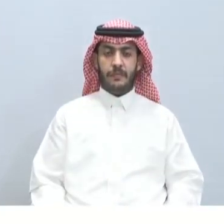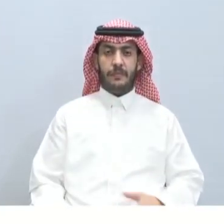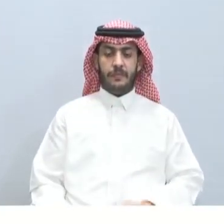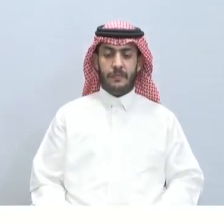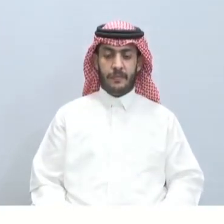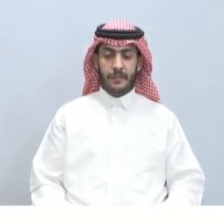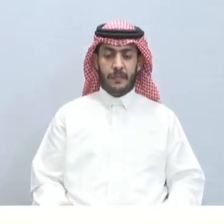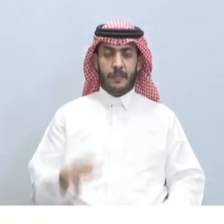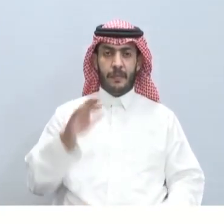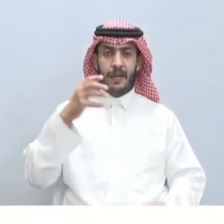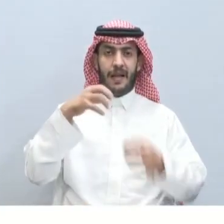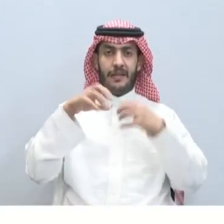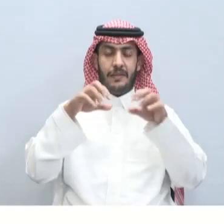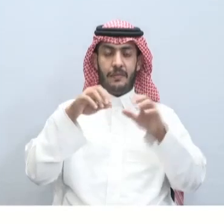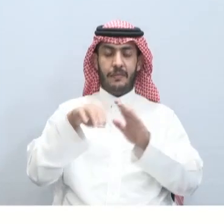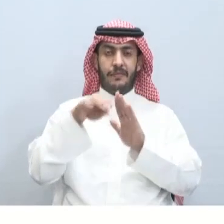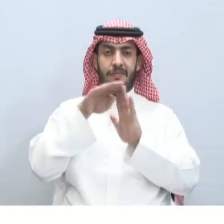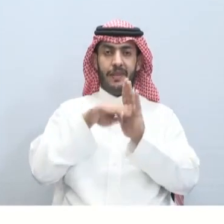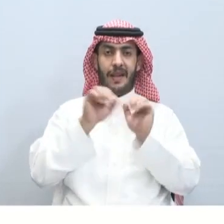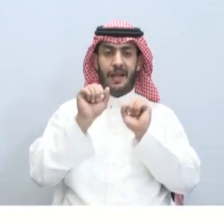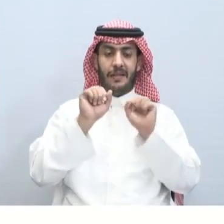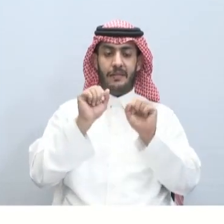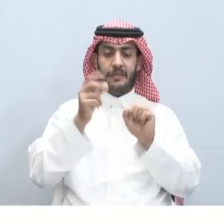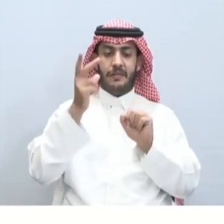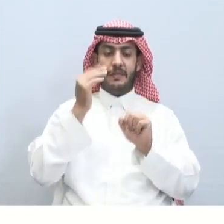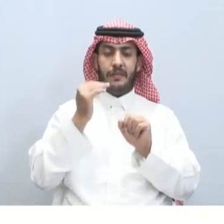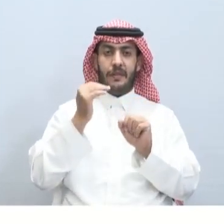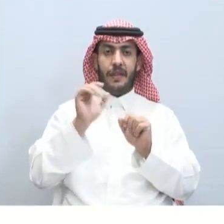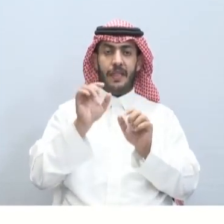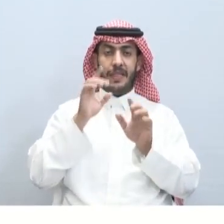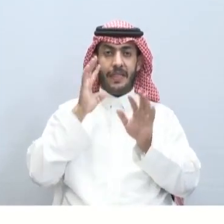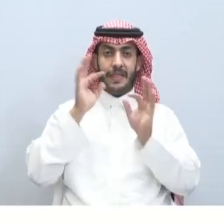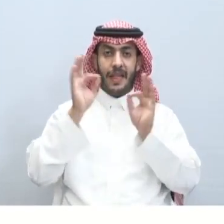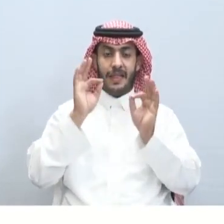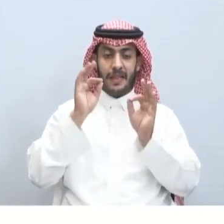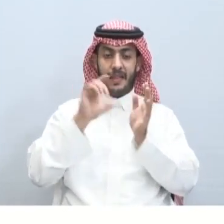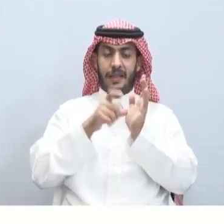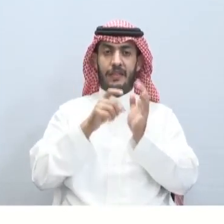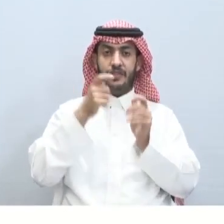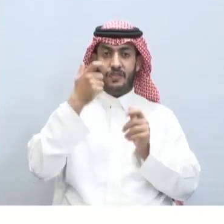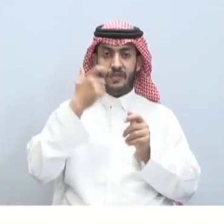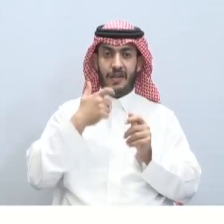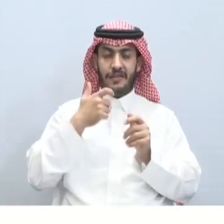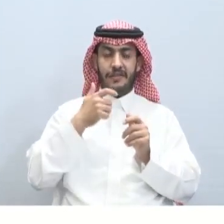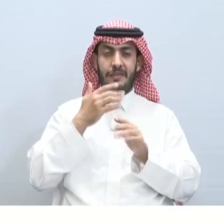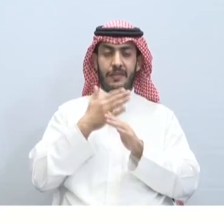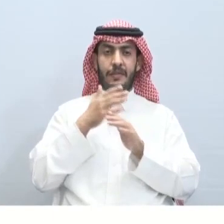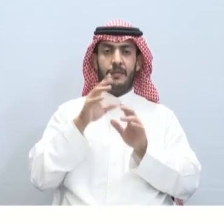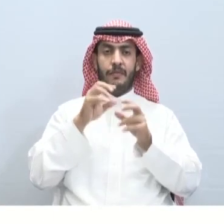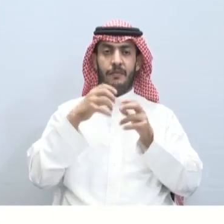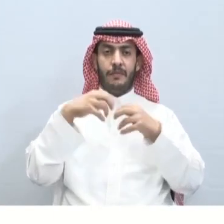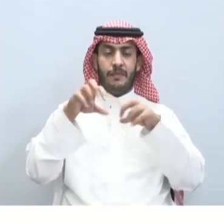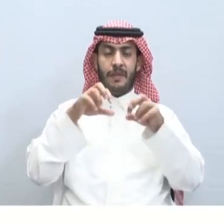هنالك اقسام بناء على هذه الخصائص ذكرنا ايضا التخطيط الشخصي قد اقسم السوق بناء على